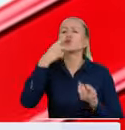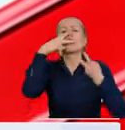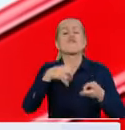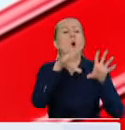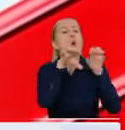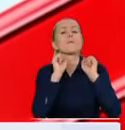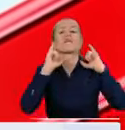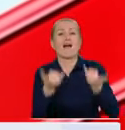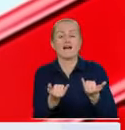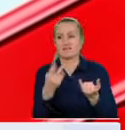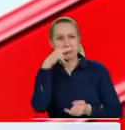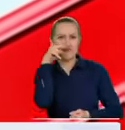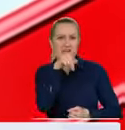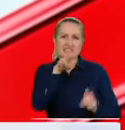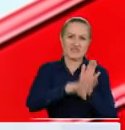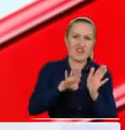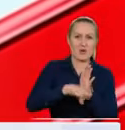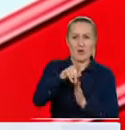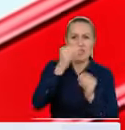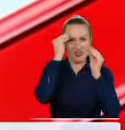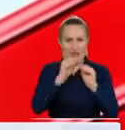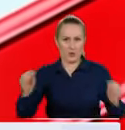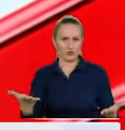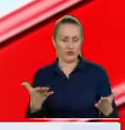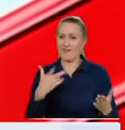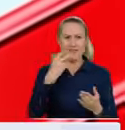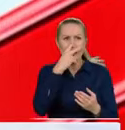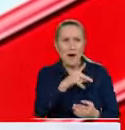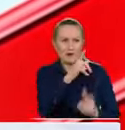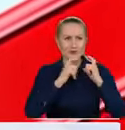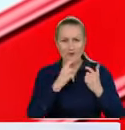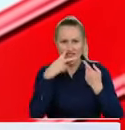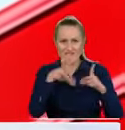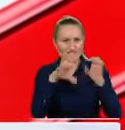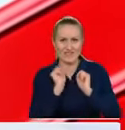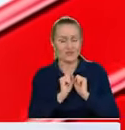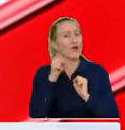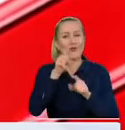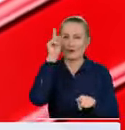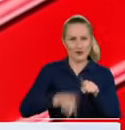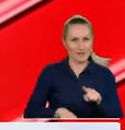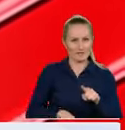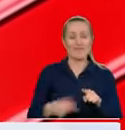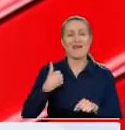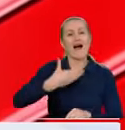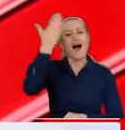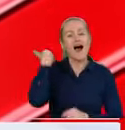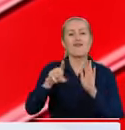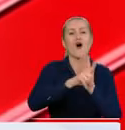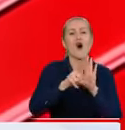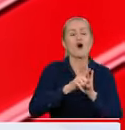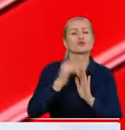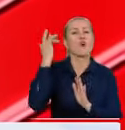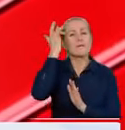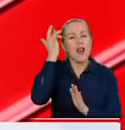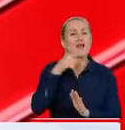jak zwykłych nauczycieli, nie jak księży. I to się zło stało. Ja chodziłem na religię do kościoła i czułem